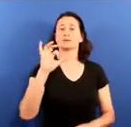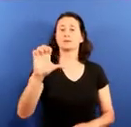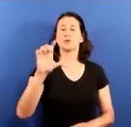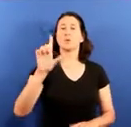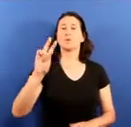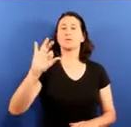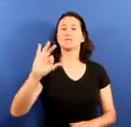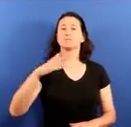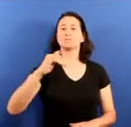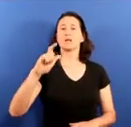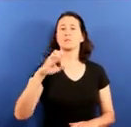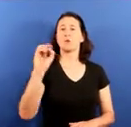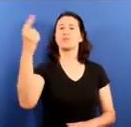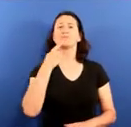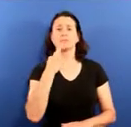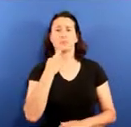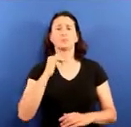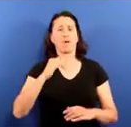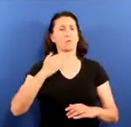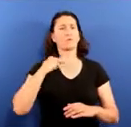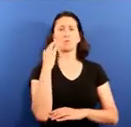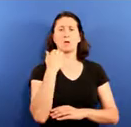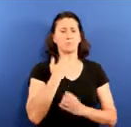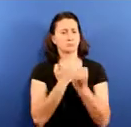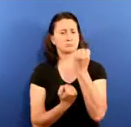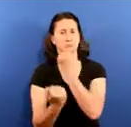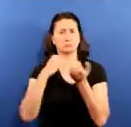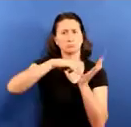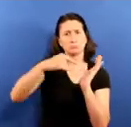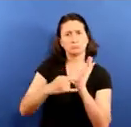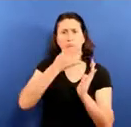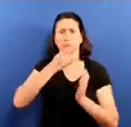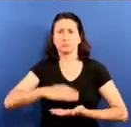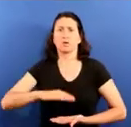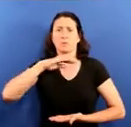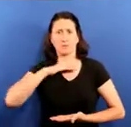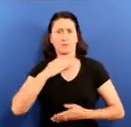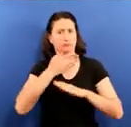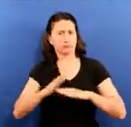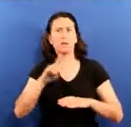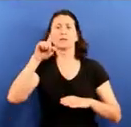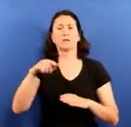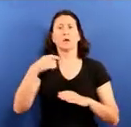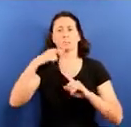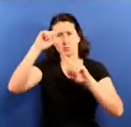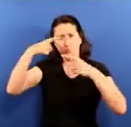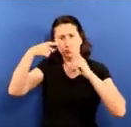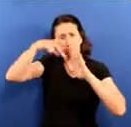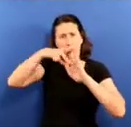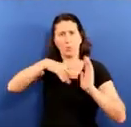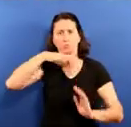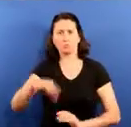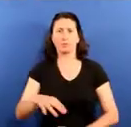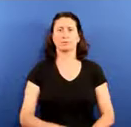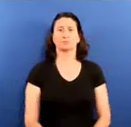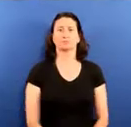zerbitzuak eta laguntza eman ahal izatea. Mendekotasunari eta gizarte eta osasun beharrizanei aurre egiteko, esan du Bilbaok.